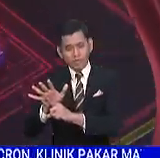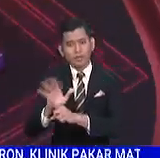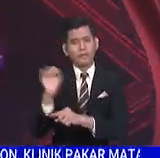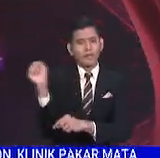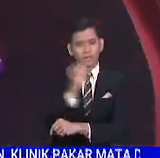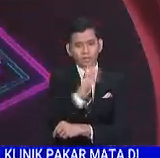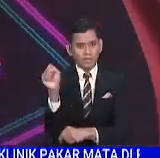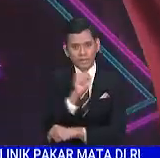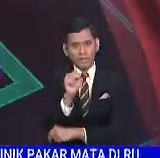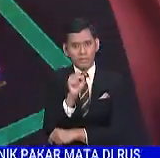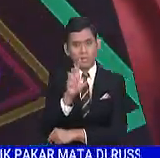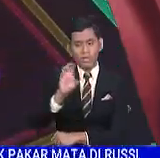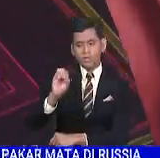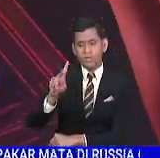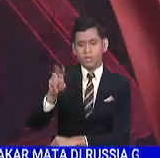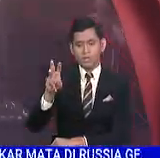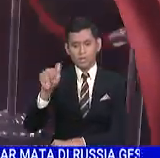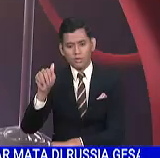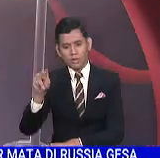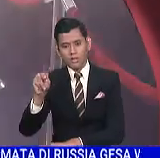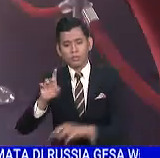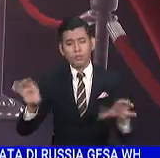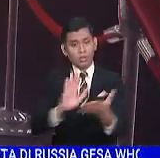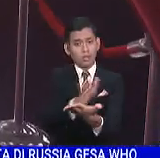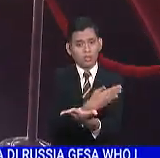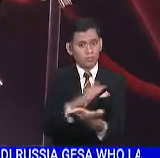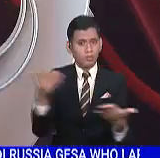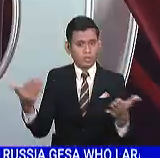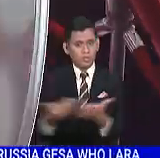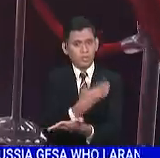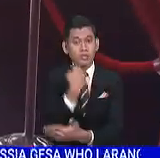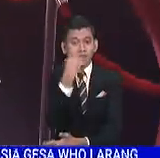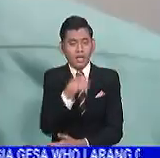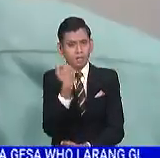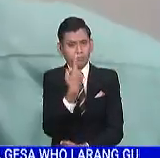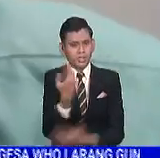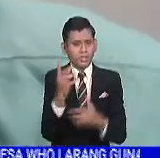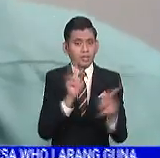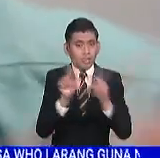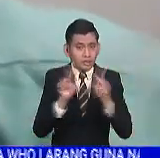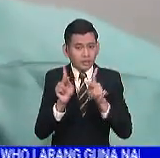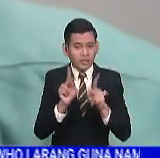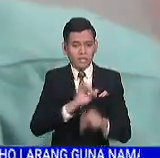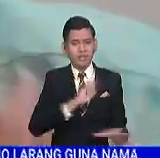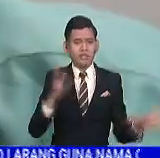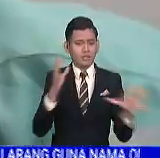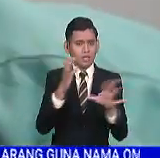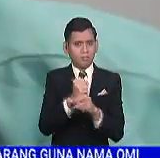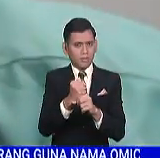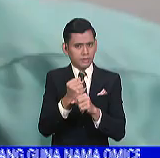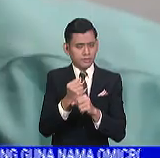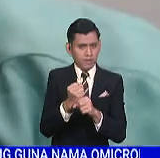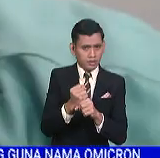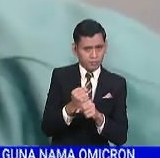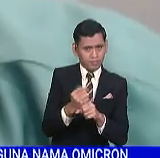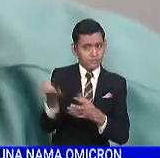Sonawan. Rentetan daripada itulah terhasil single terbaru beliau berjudul Siapa Kata. So, saya nampak banyak sangat